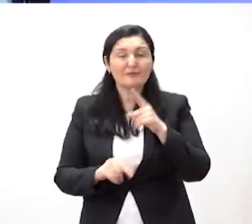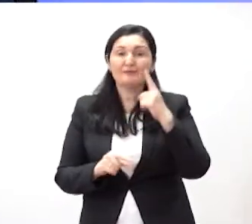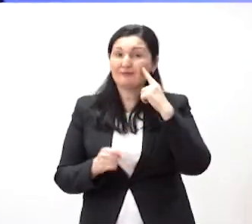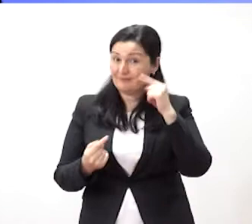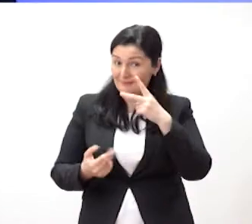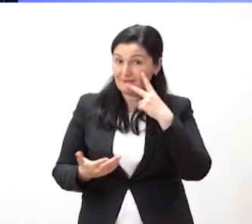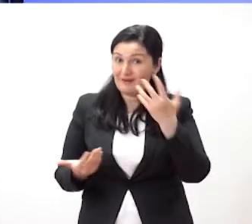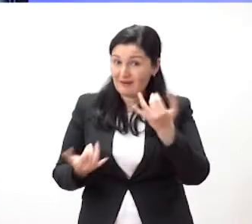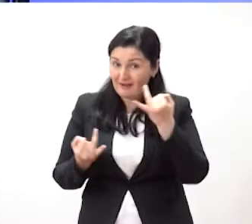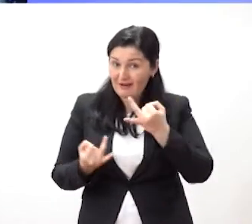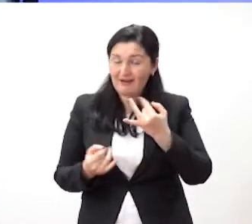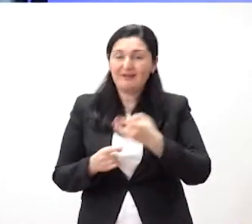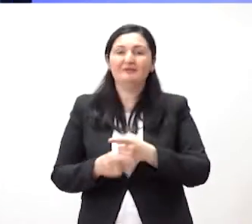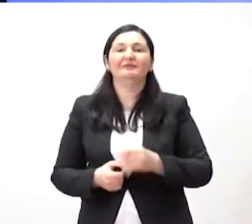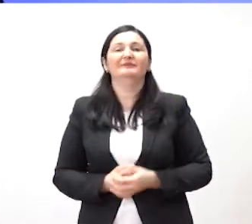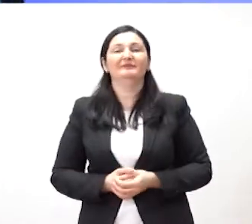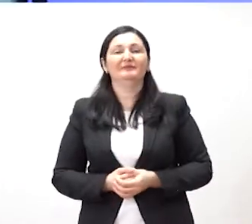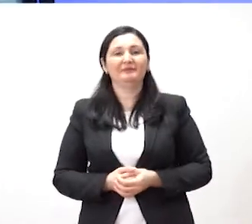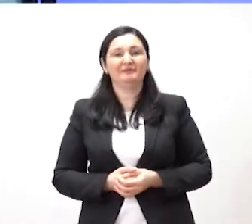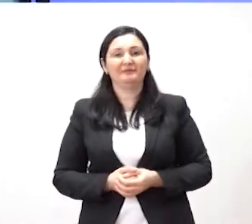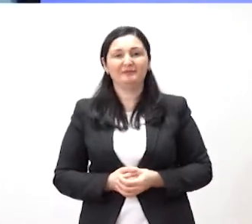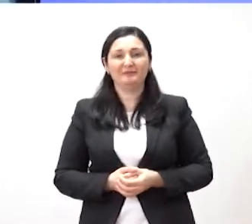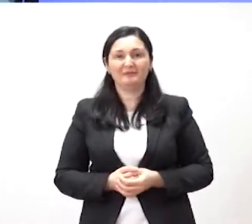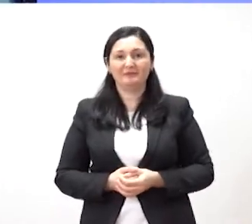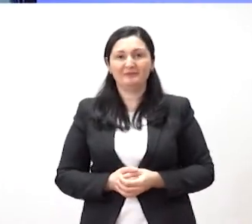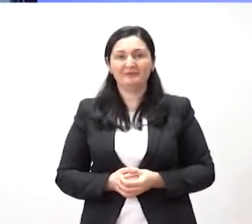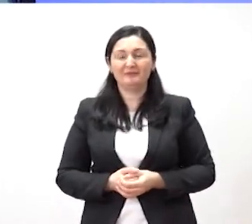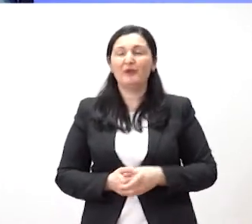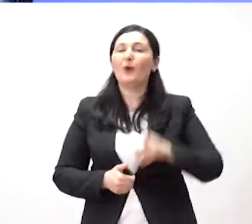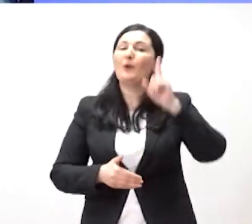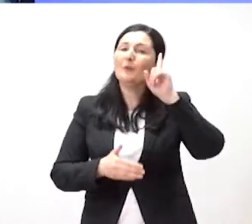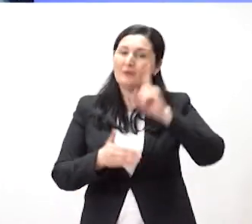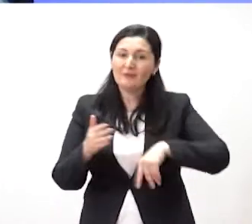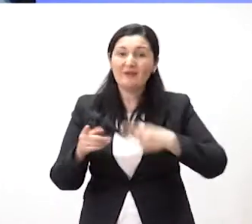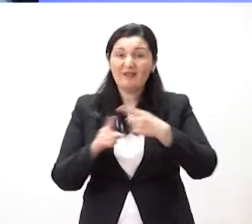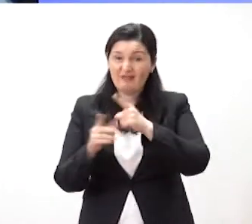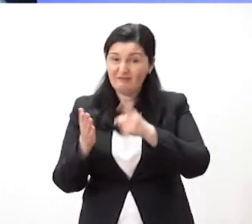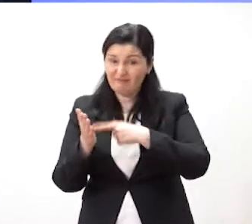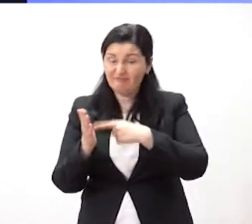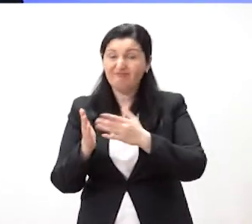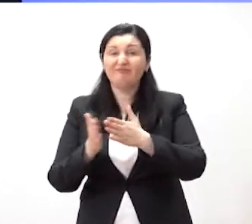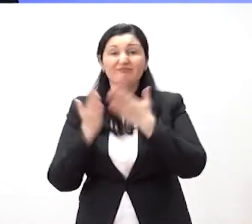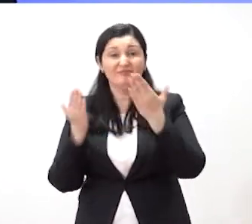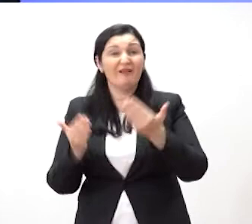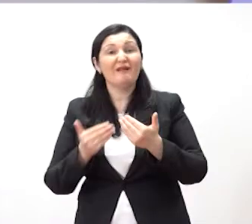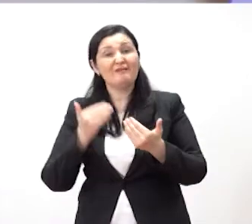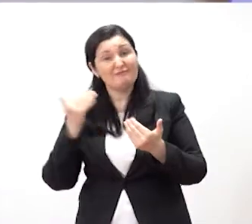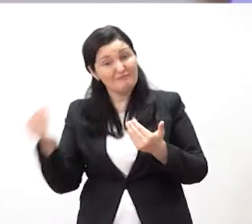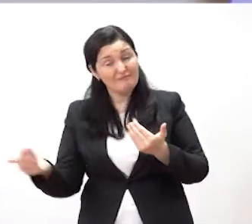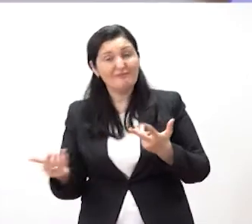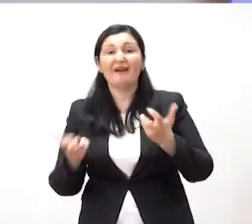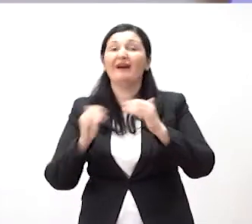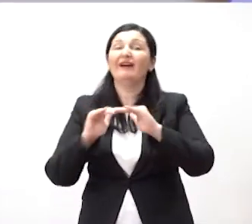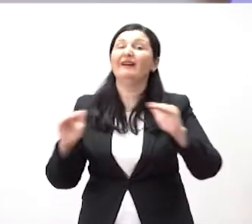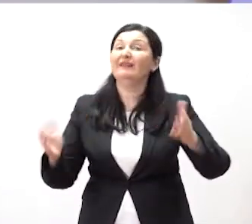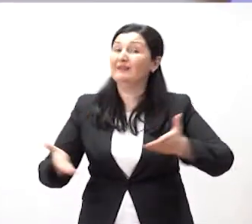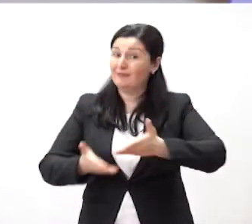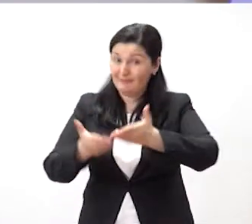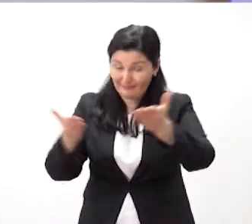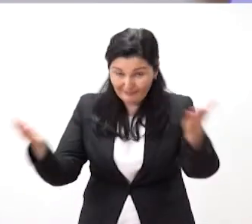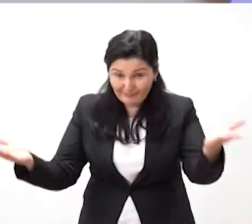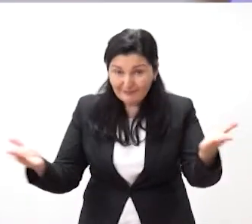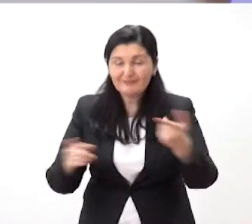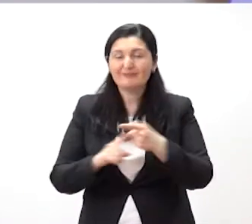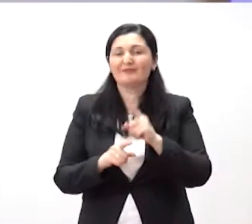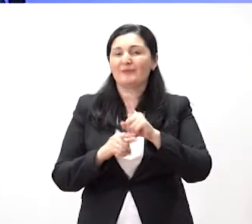مطالعه کردیم. همین طور نی؟ بله معلمه جان. امیدواریم که این کتاب هم با تو و هم با تماشابینان